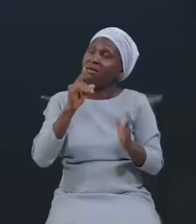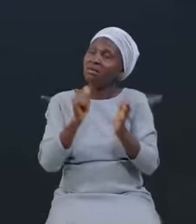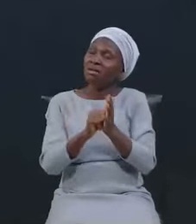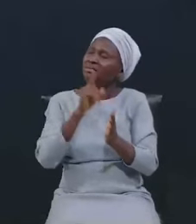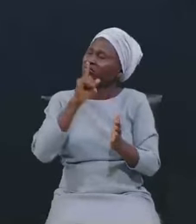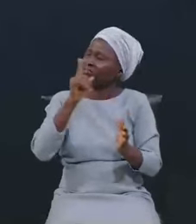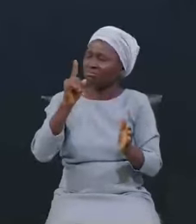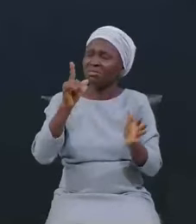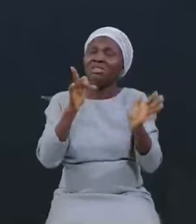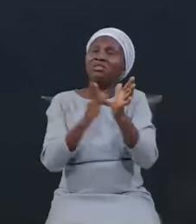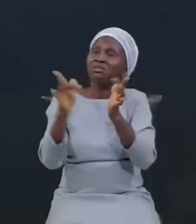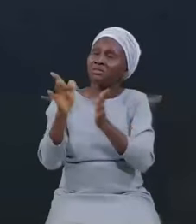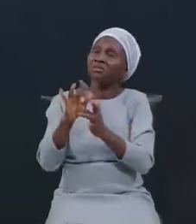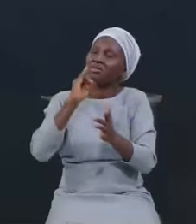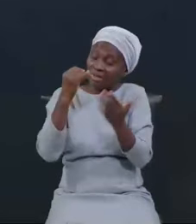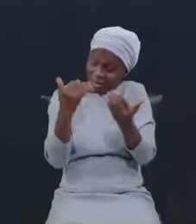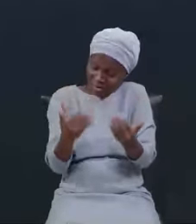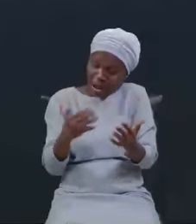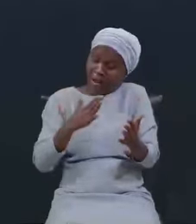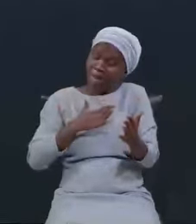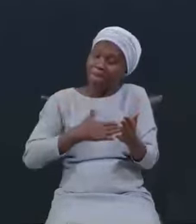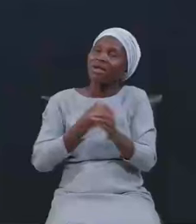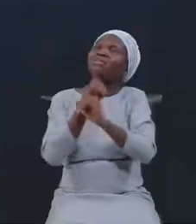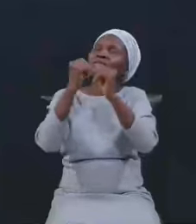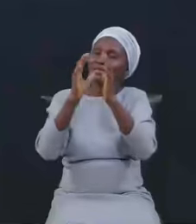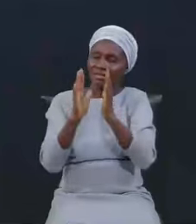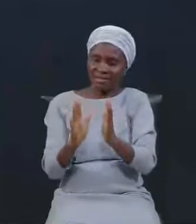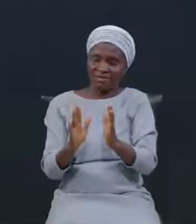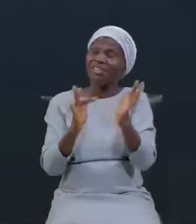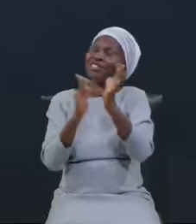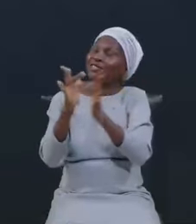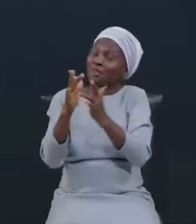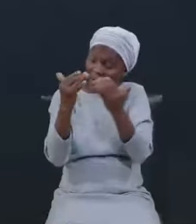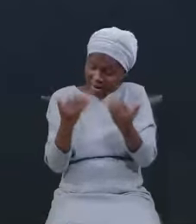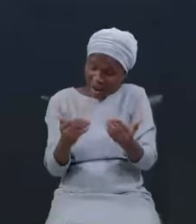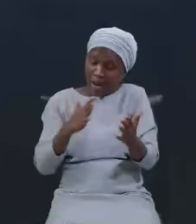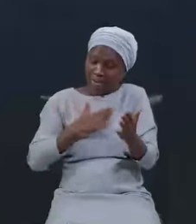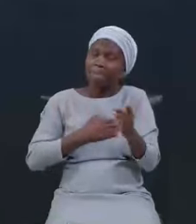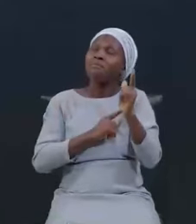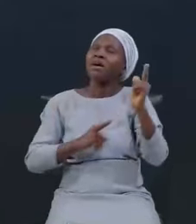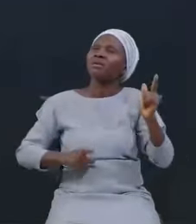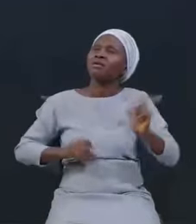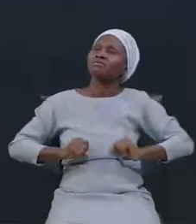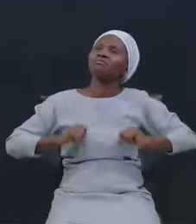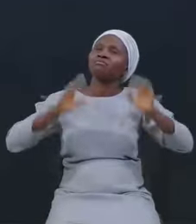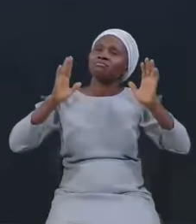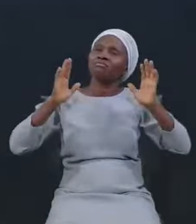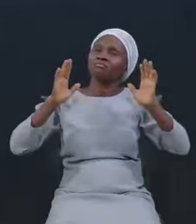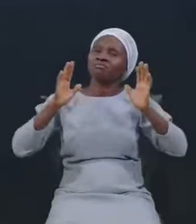Sauveur et mon Seigneur. C'est ce qu'il faut